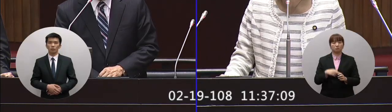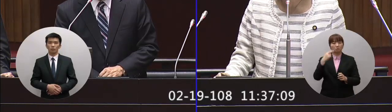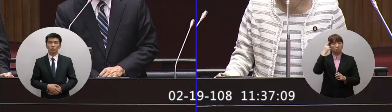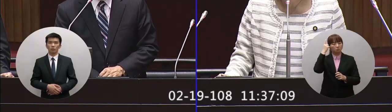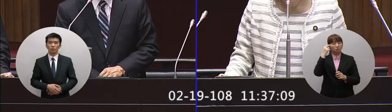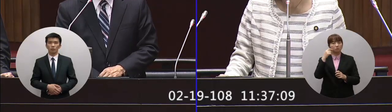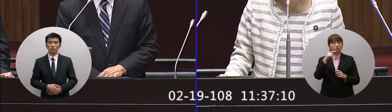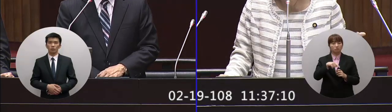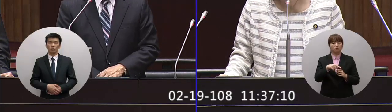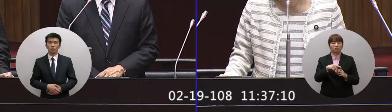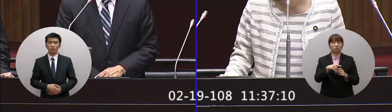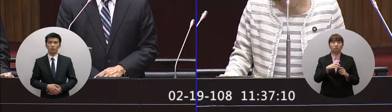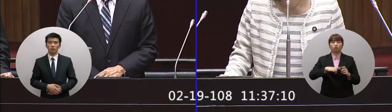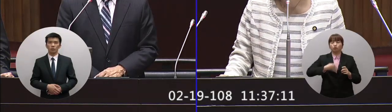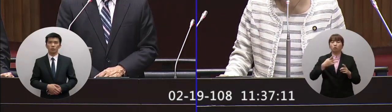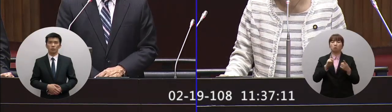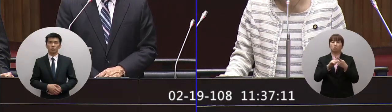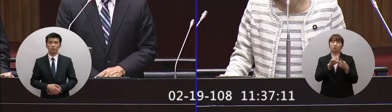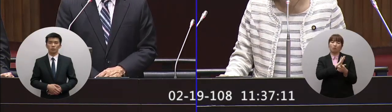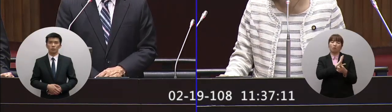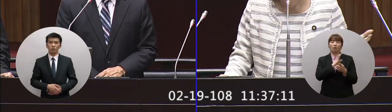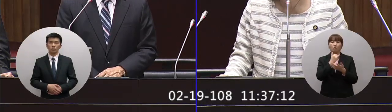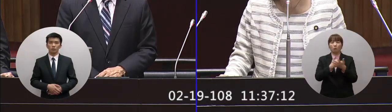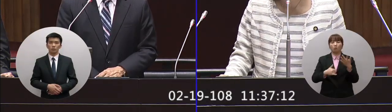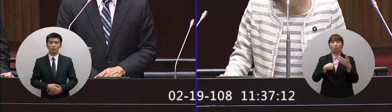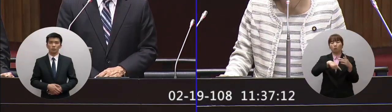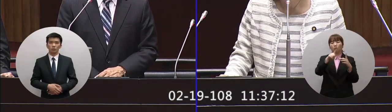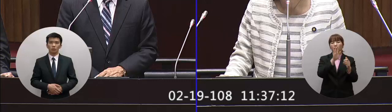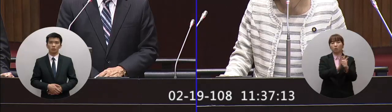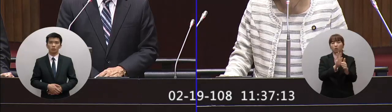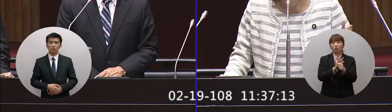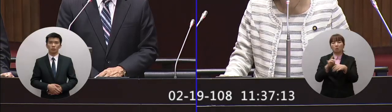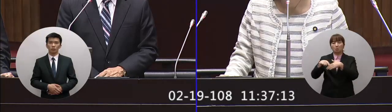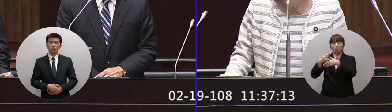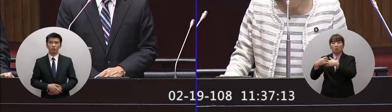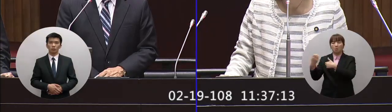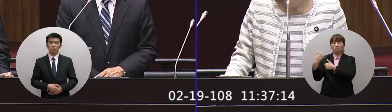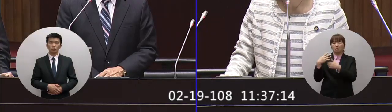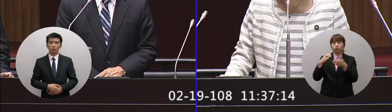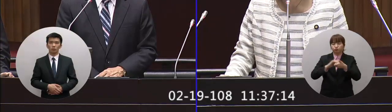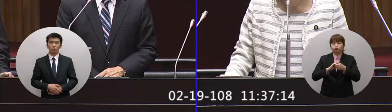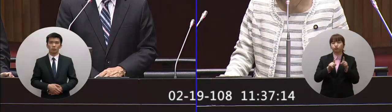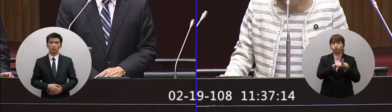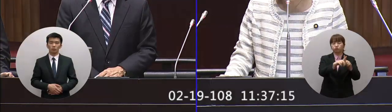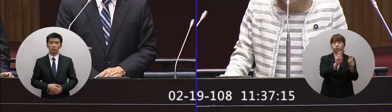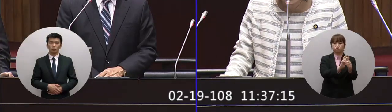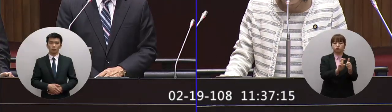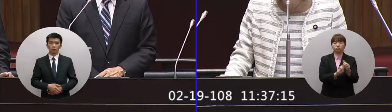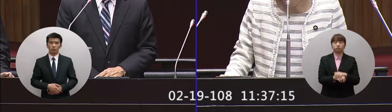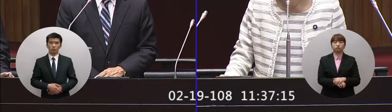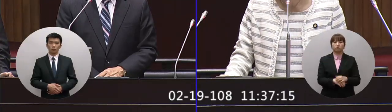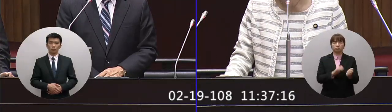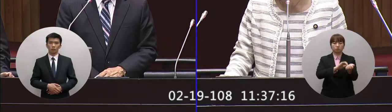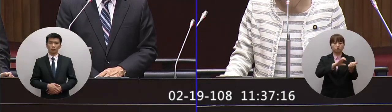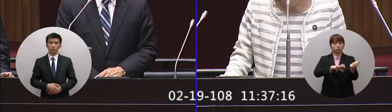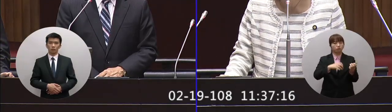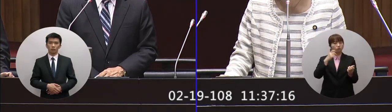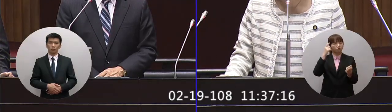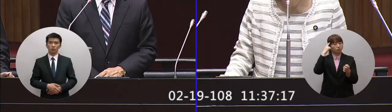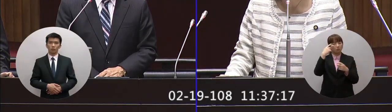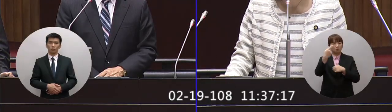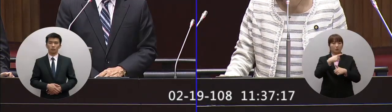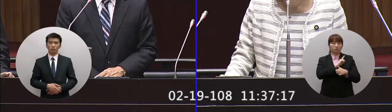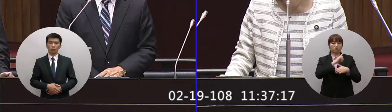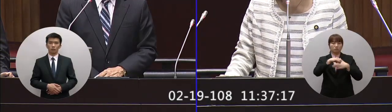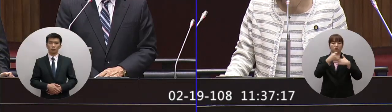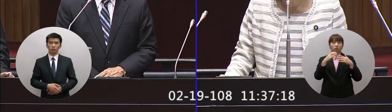觉很自然哈。而且可能亲朋好友也要求你要去陪病，好，或家医院要求好像也觉得合理，